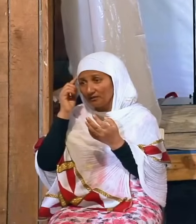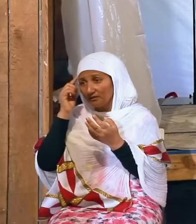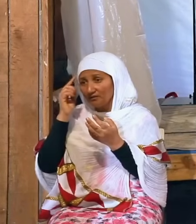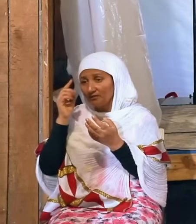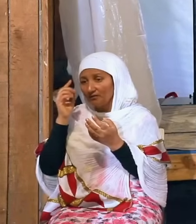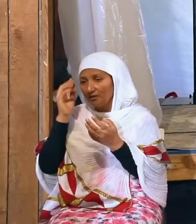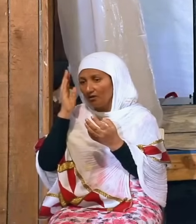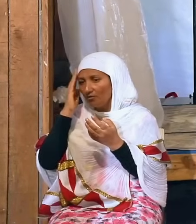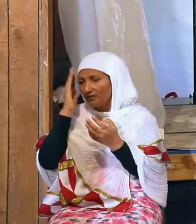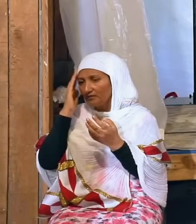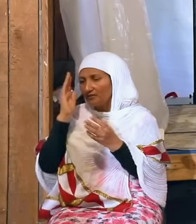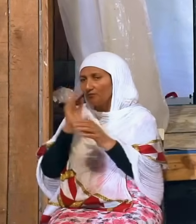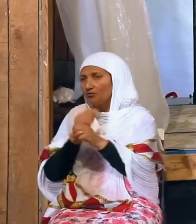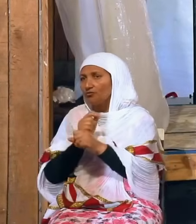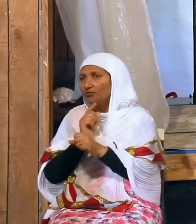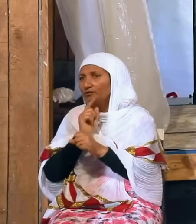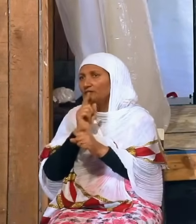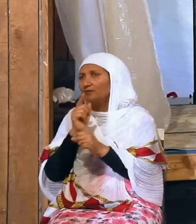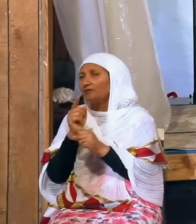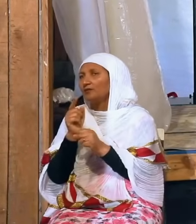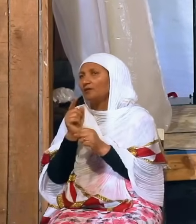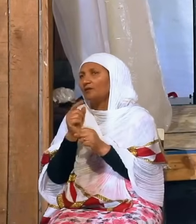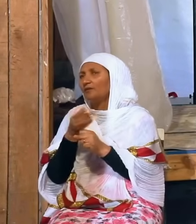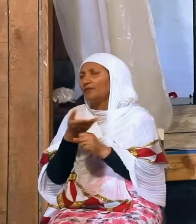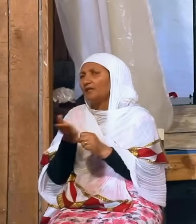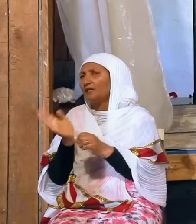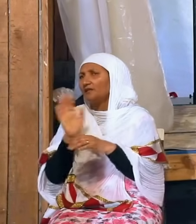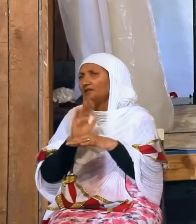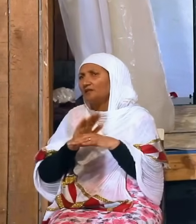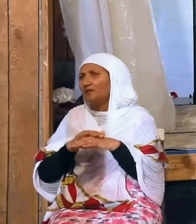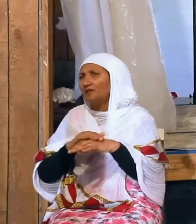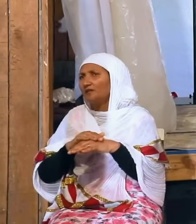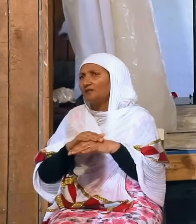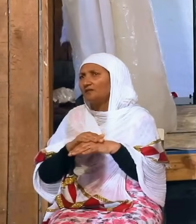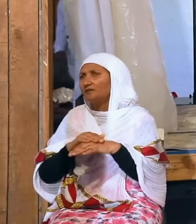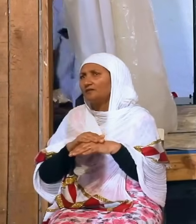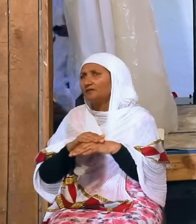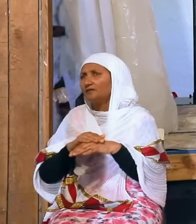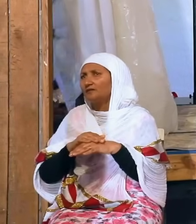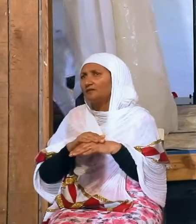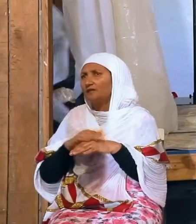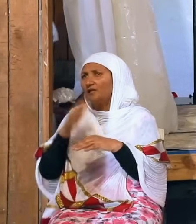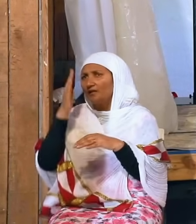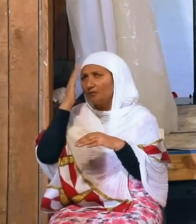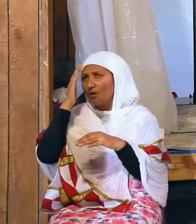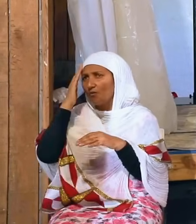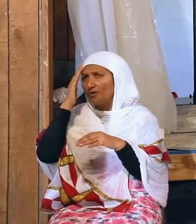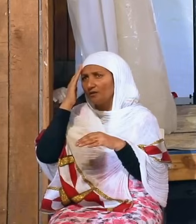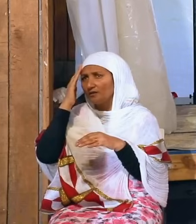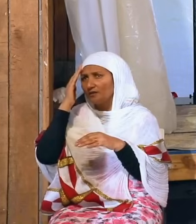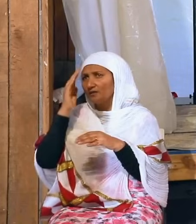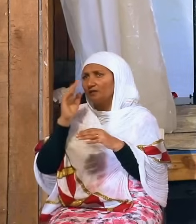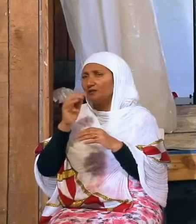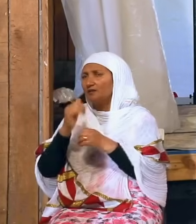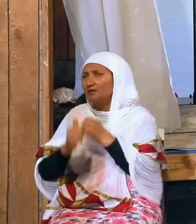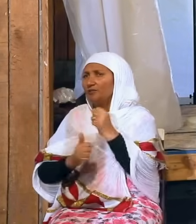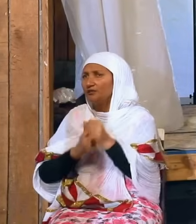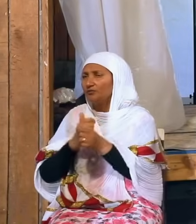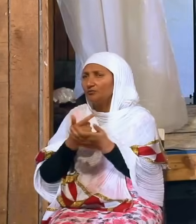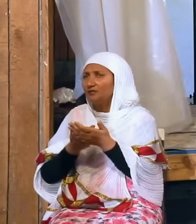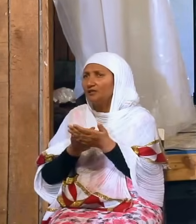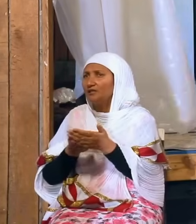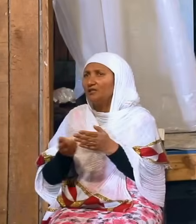ይሄ ቲኔጅ ከገቡበት ጊዜ ደግሞ አዲስ ነገሮች በነገራችን ላይ ከህፃን የማወቅ እድሜያቸው አሁን እዚህ ጥያቄው ላይ ስለተነሳ